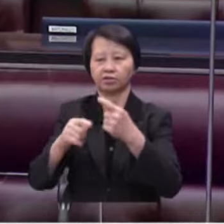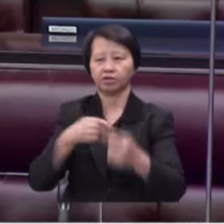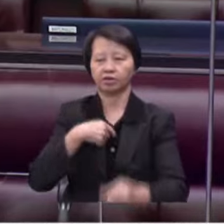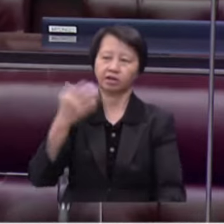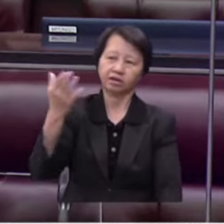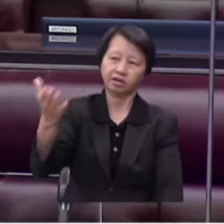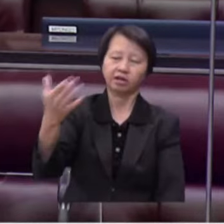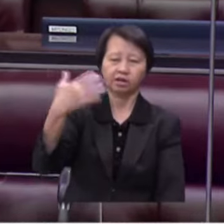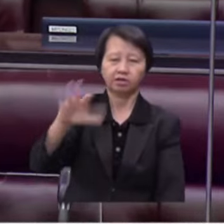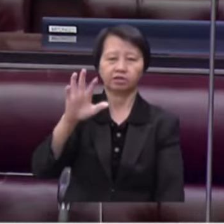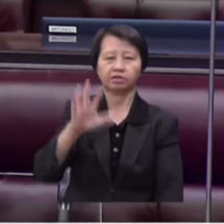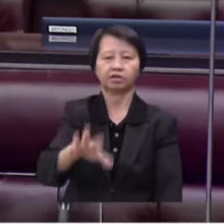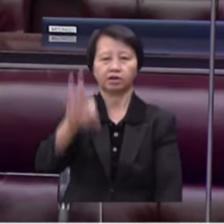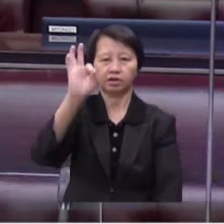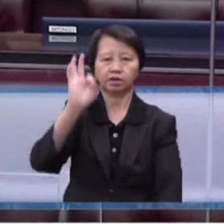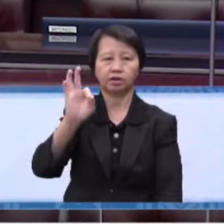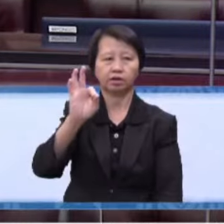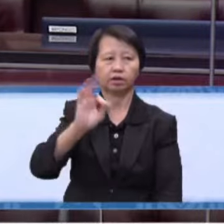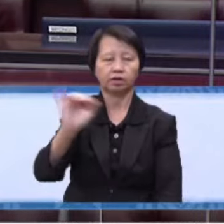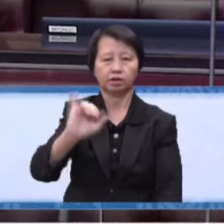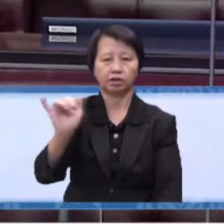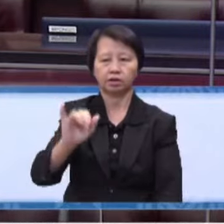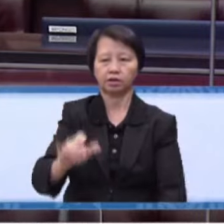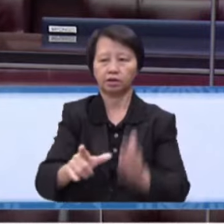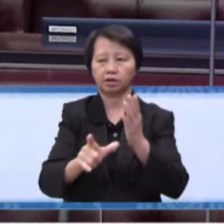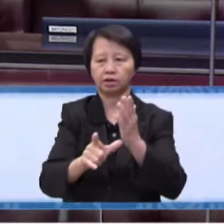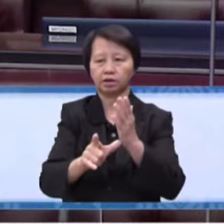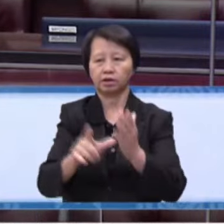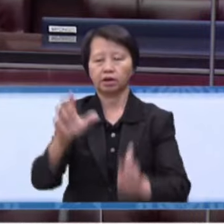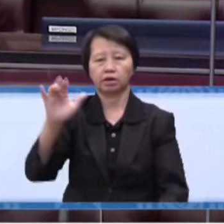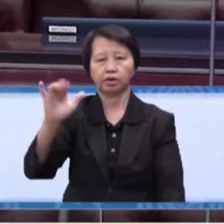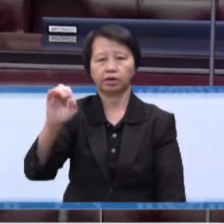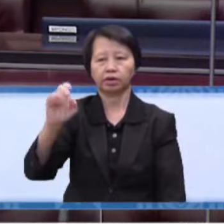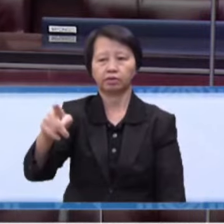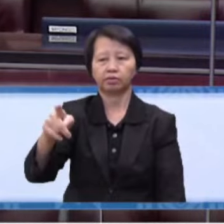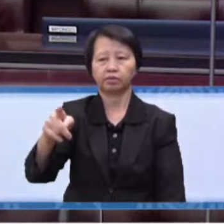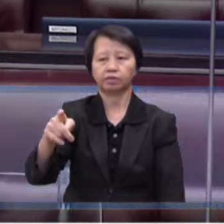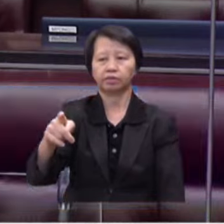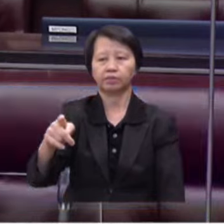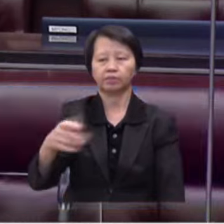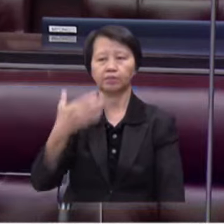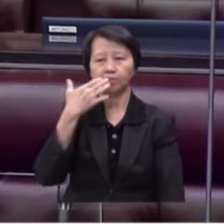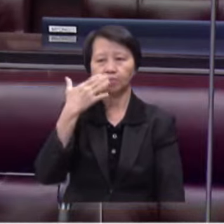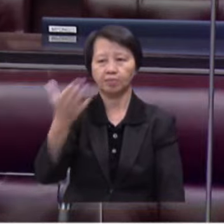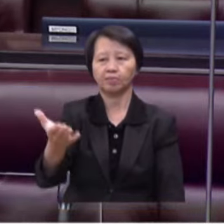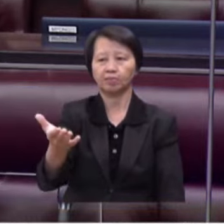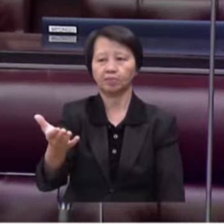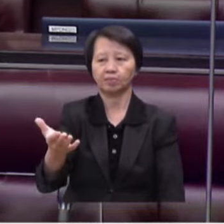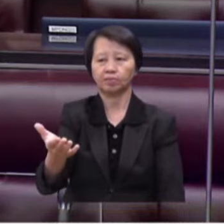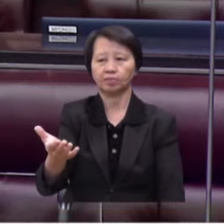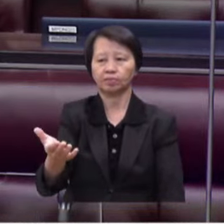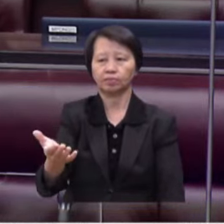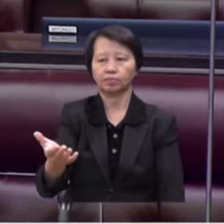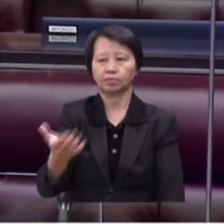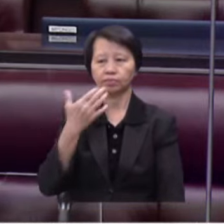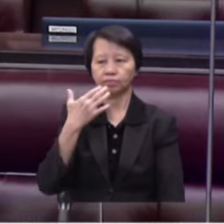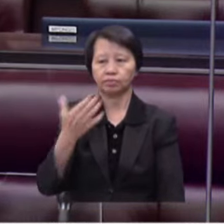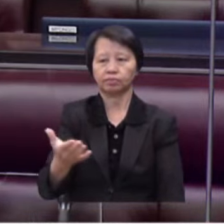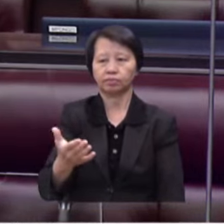yang telah dilantik sebagai imbalan yang di petuah terima kasih kepada Tantri